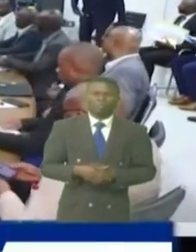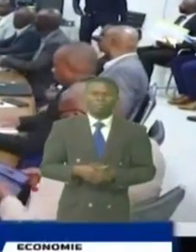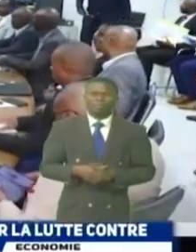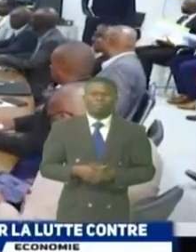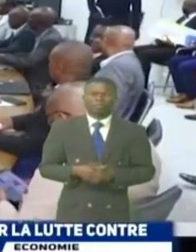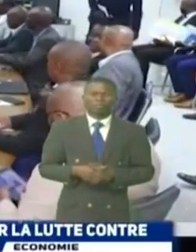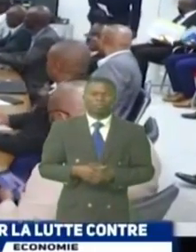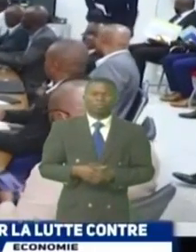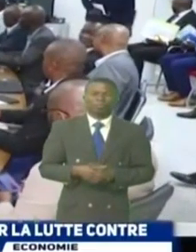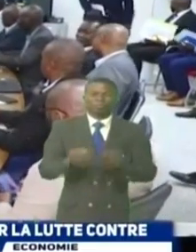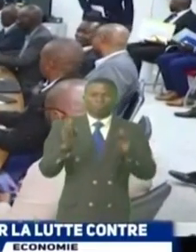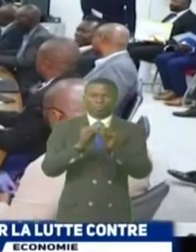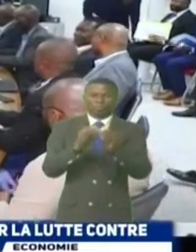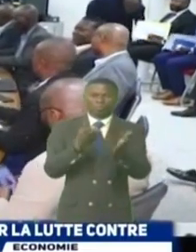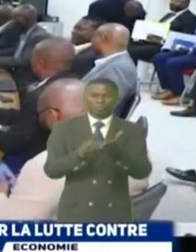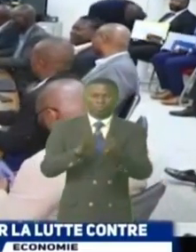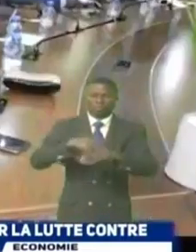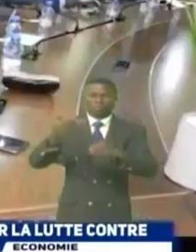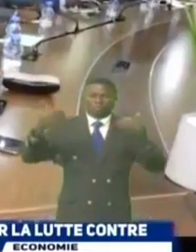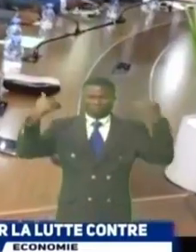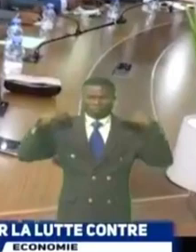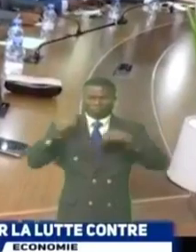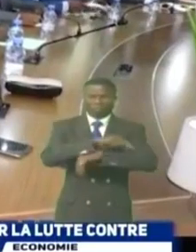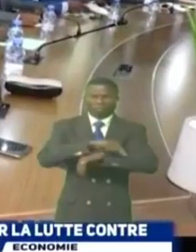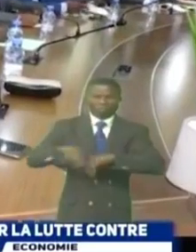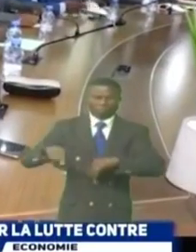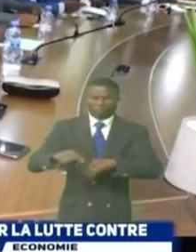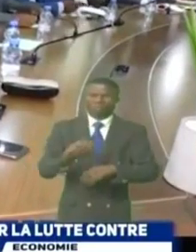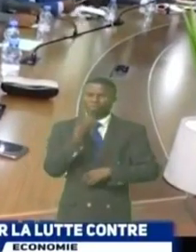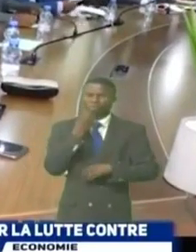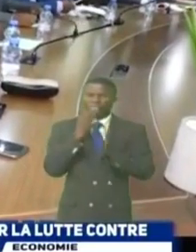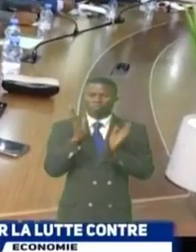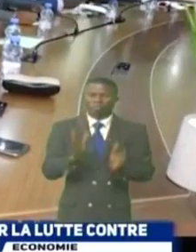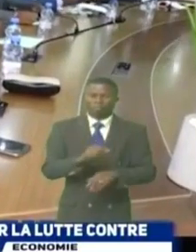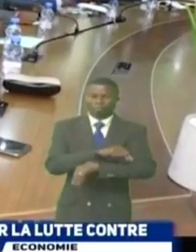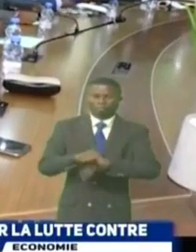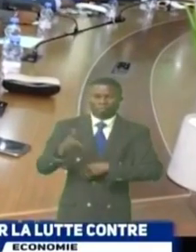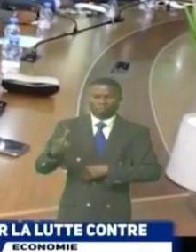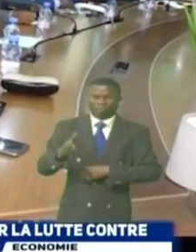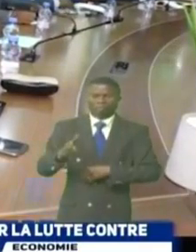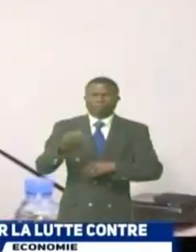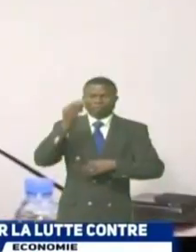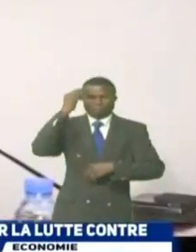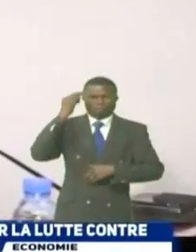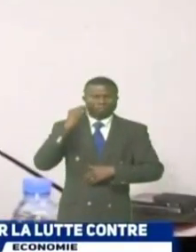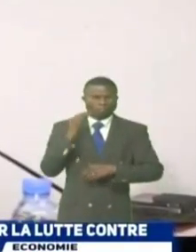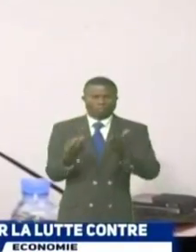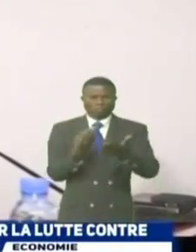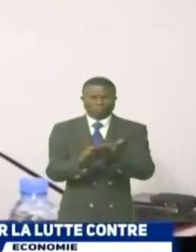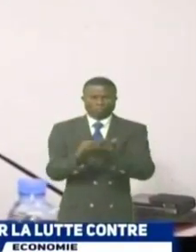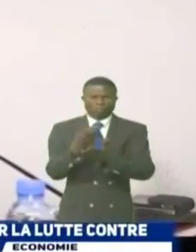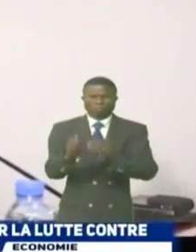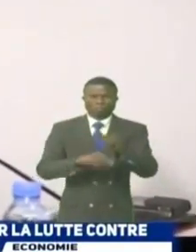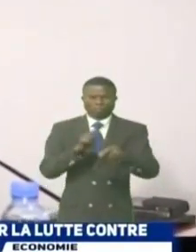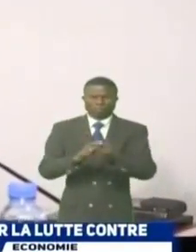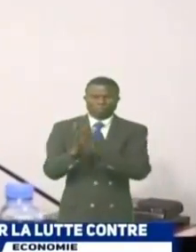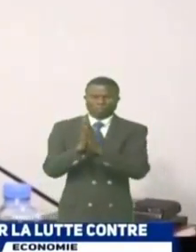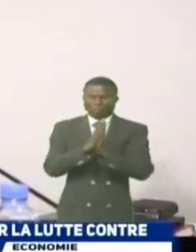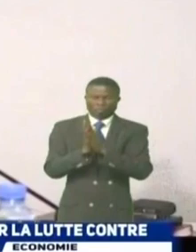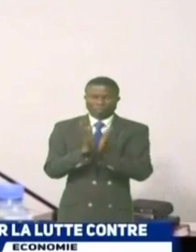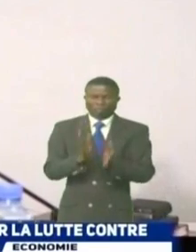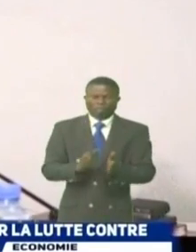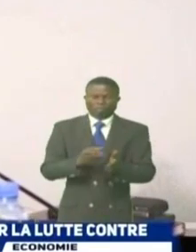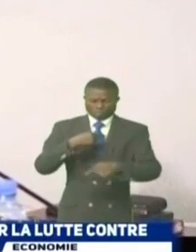C'était lors de cette réunion avec les cadres de la direction d'inspection de son ministère que le patron de l'économie nationale, le docteur Vital Kamere,